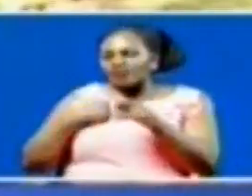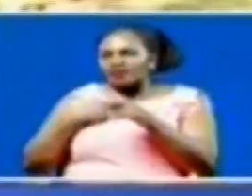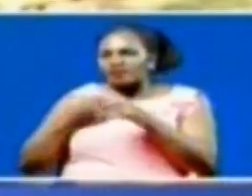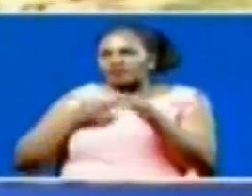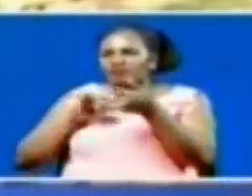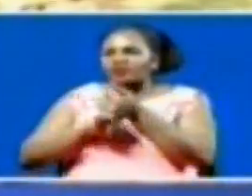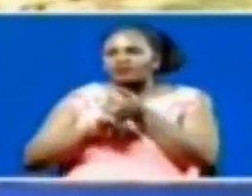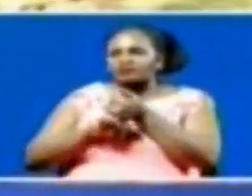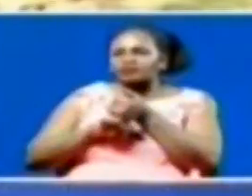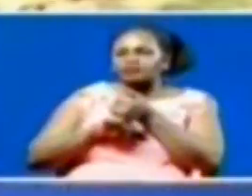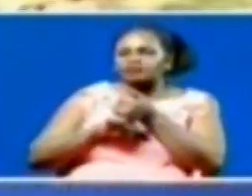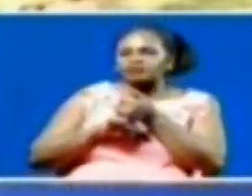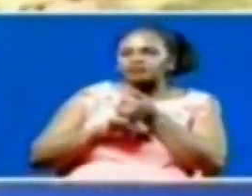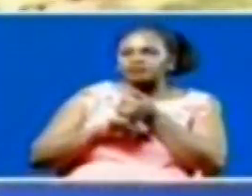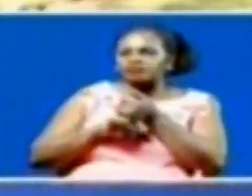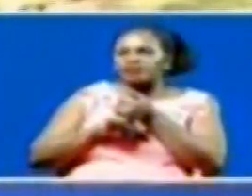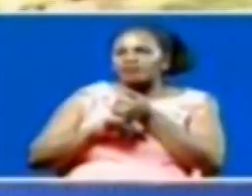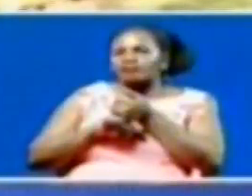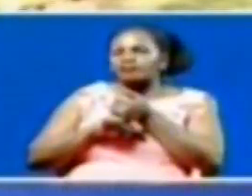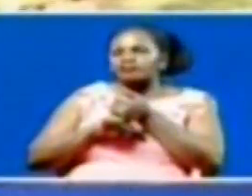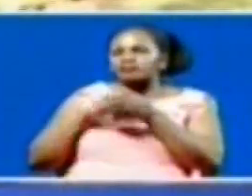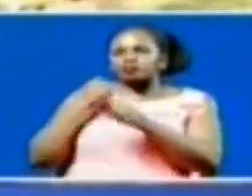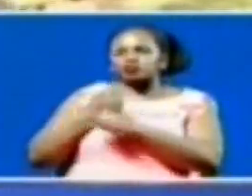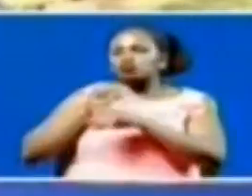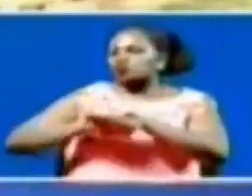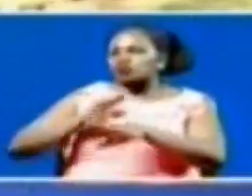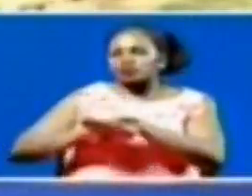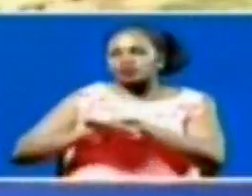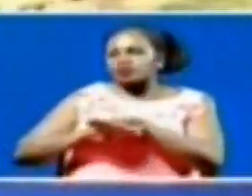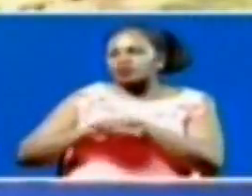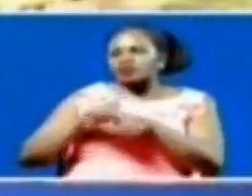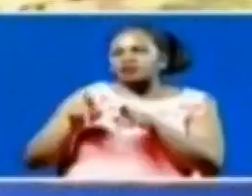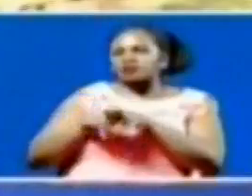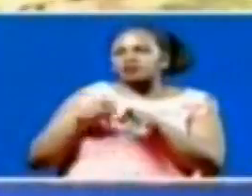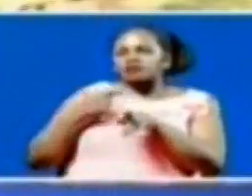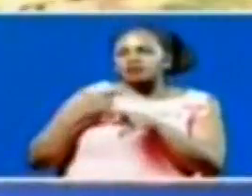kutoa kuwajana na huyu mama. Walifanya mzuri. Hata pengine